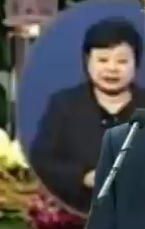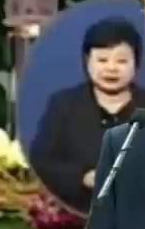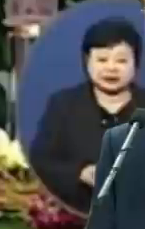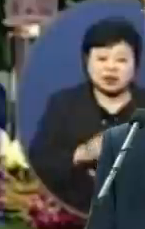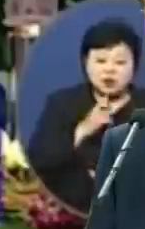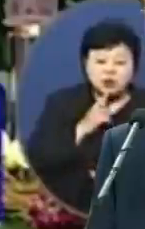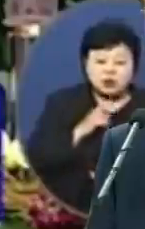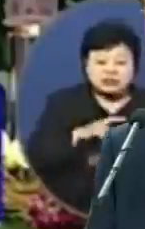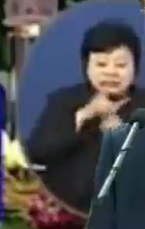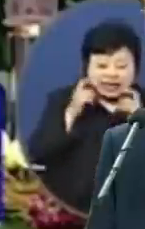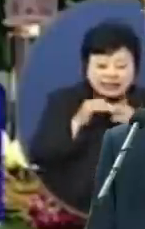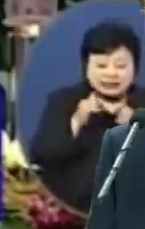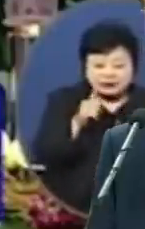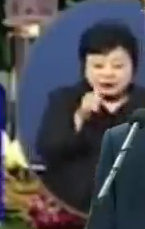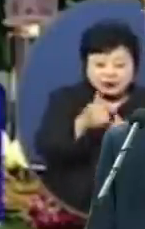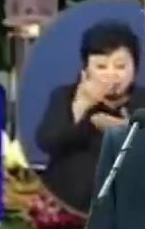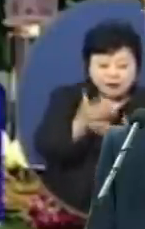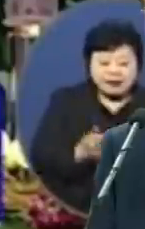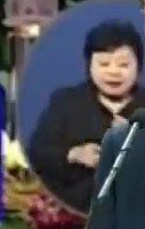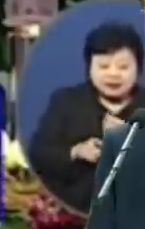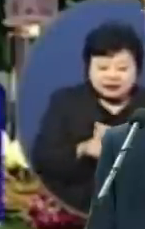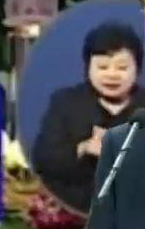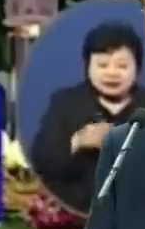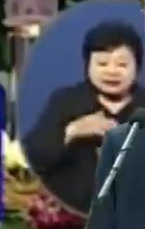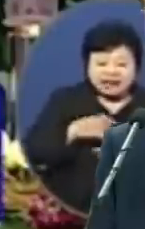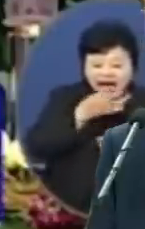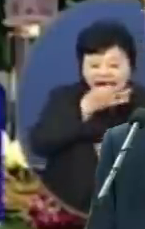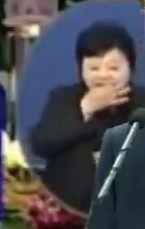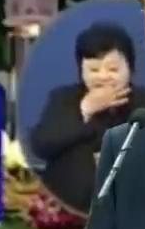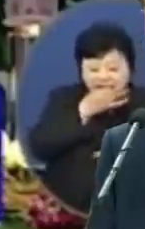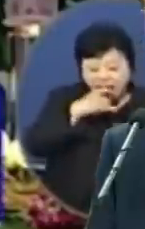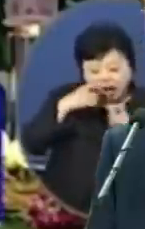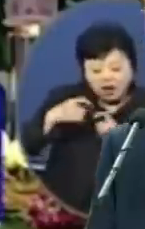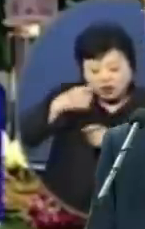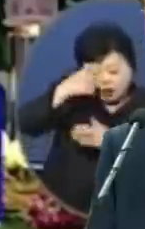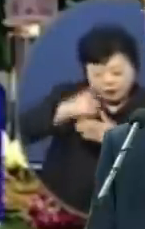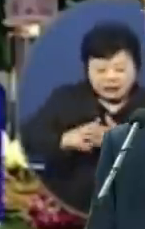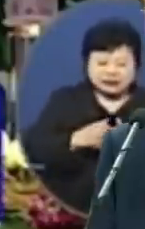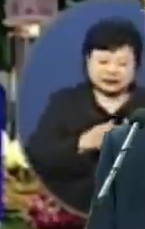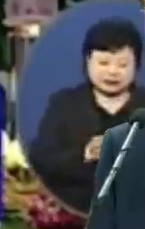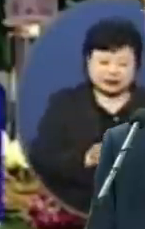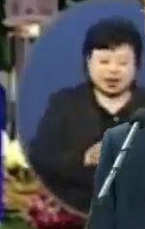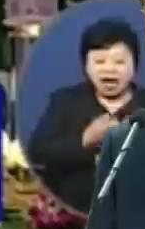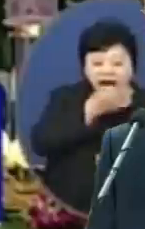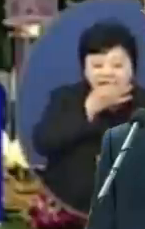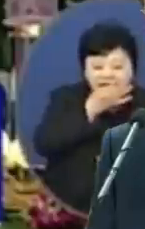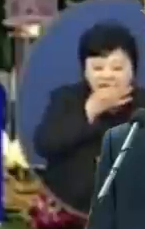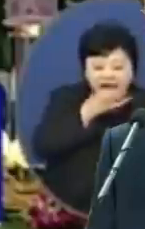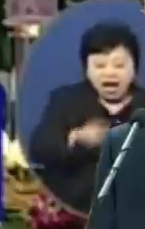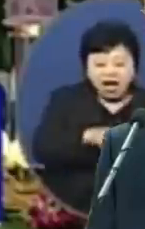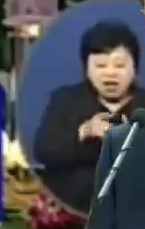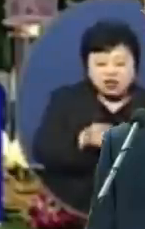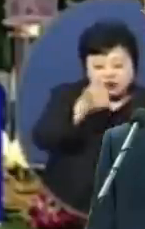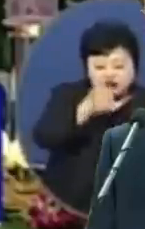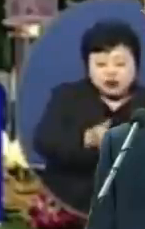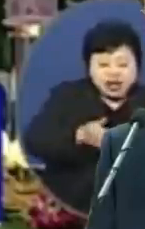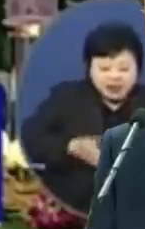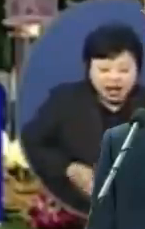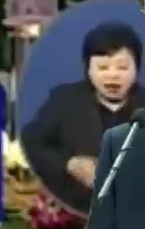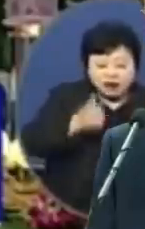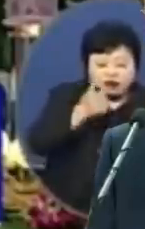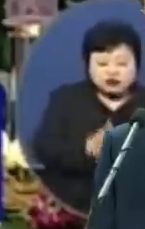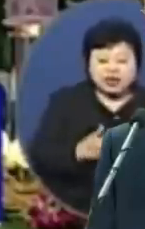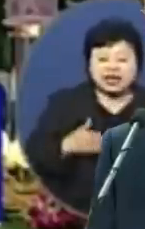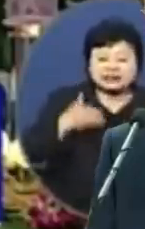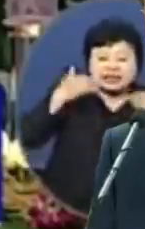오직 각 사람이 시험을 받는 것은 자기 욕심에 끌려 미혹되매니 욕심이 잉태한 즉 죄를 낳고